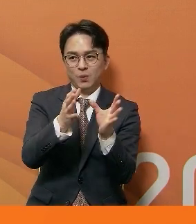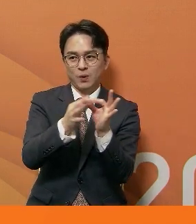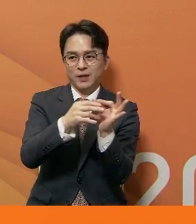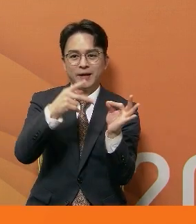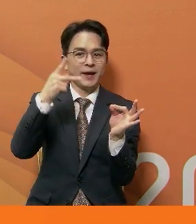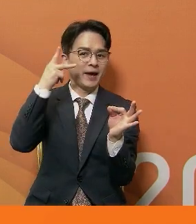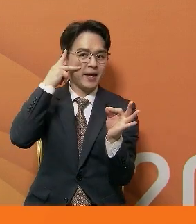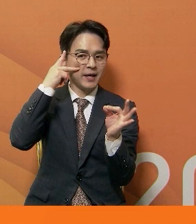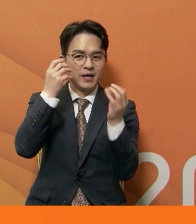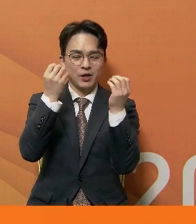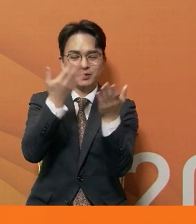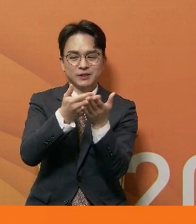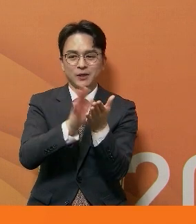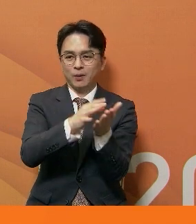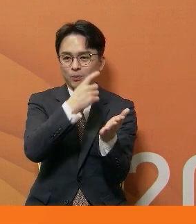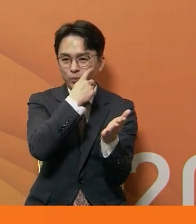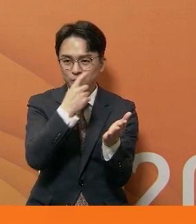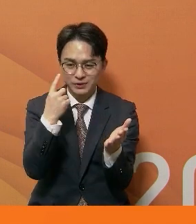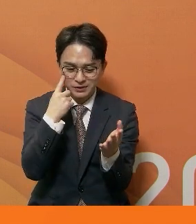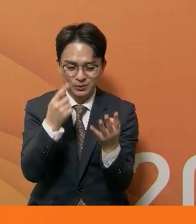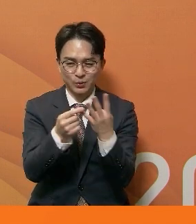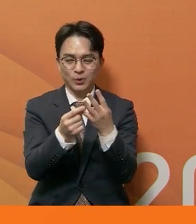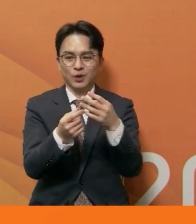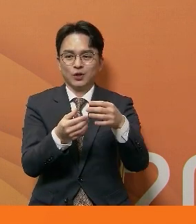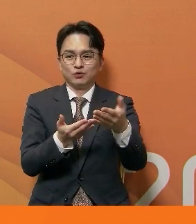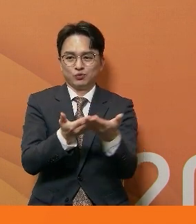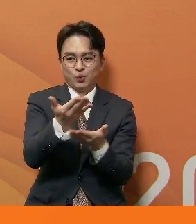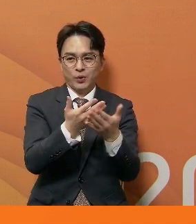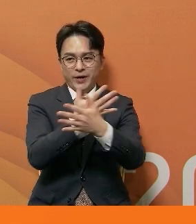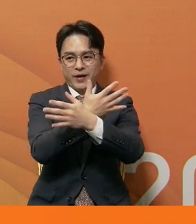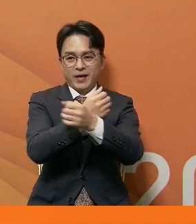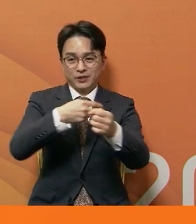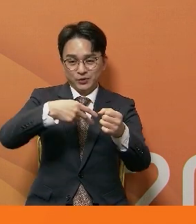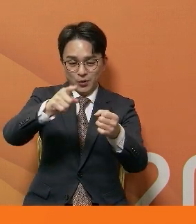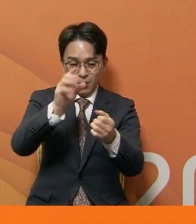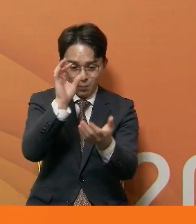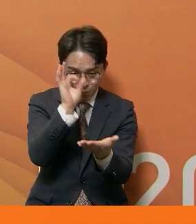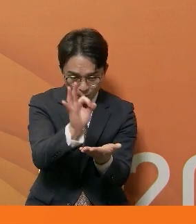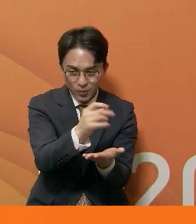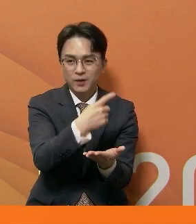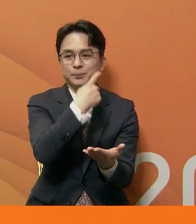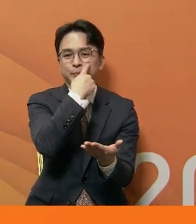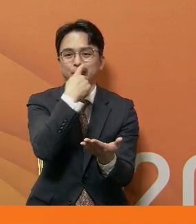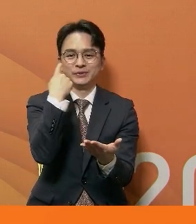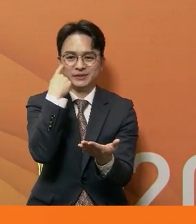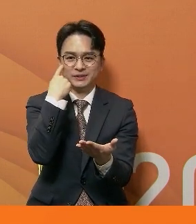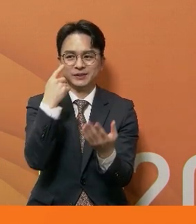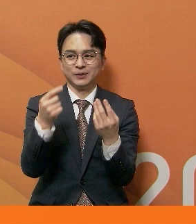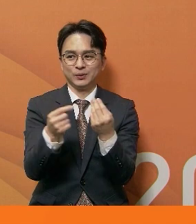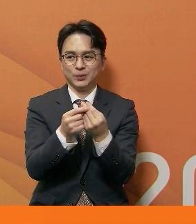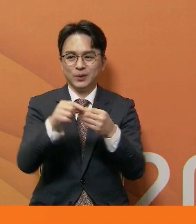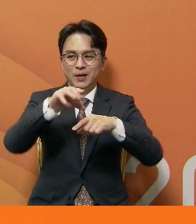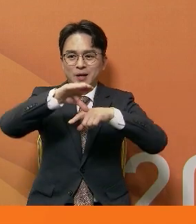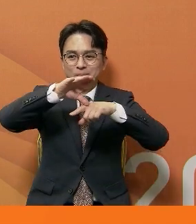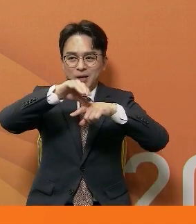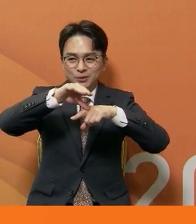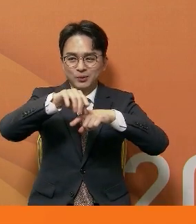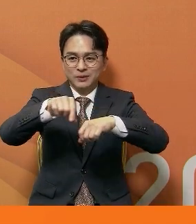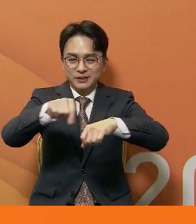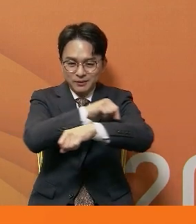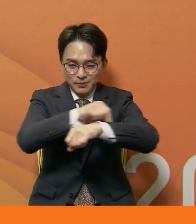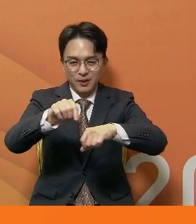완성보증 그리고 방송분야에 좀 특하다가 되어 있기는 한데 방송영상진흥재원 융자 지원이라고 하는 사업으로 구성이 되어